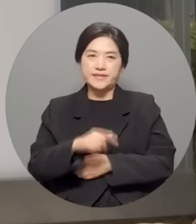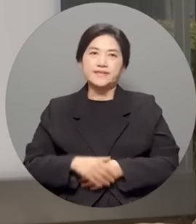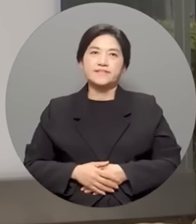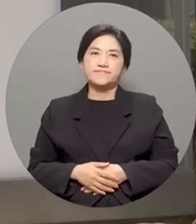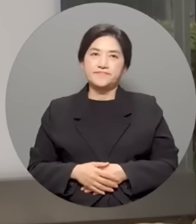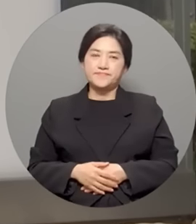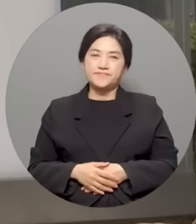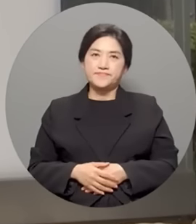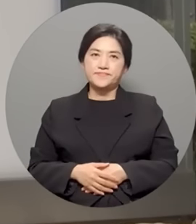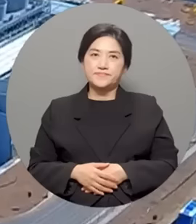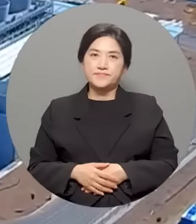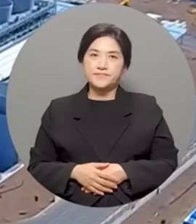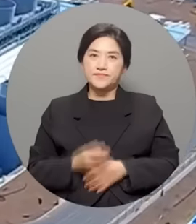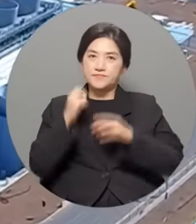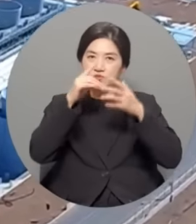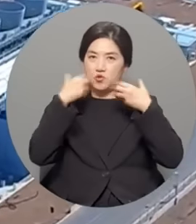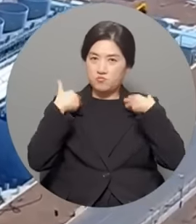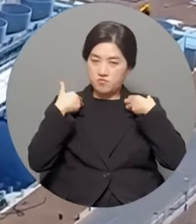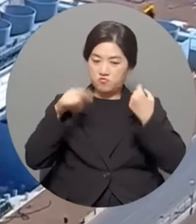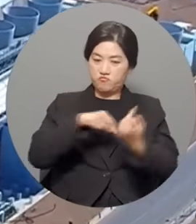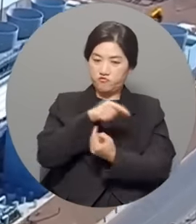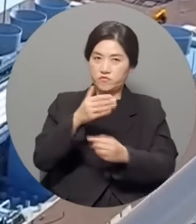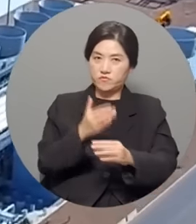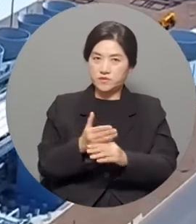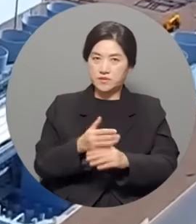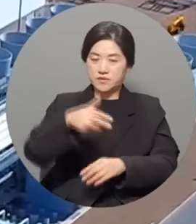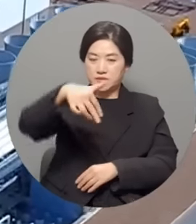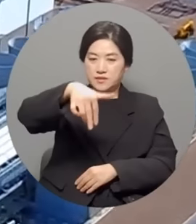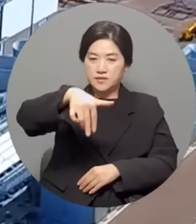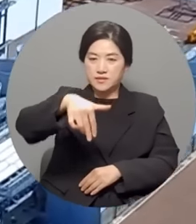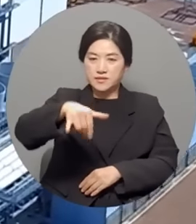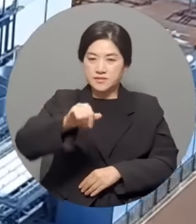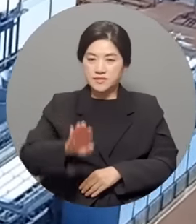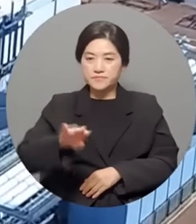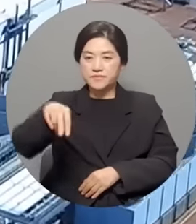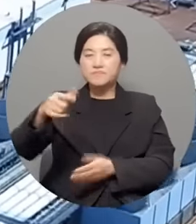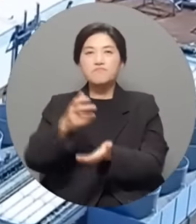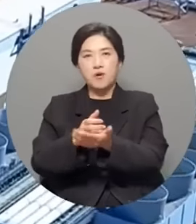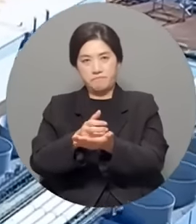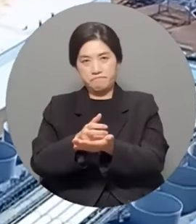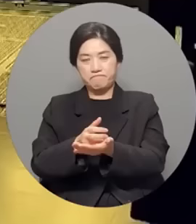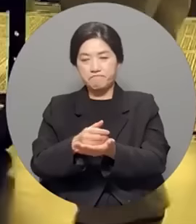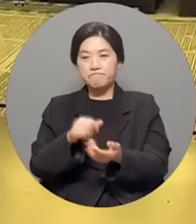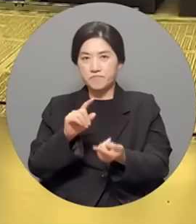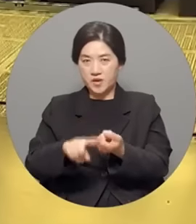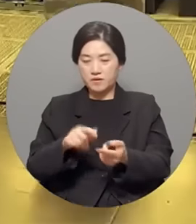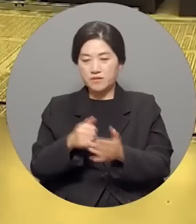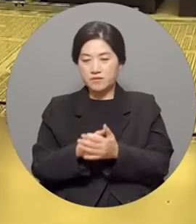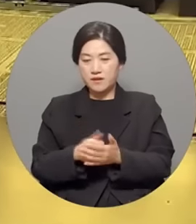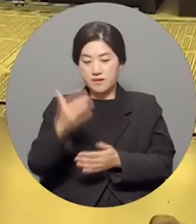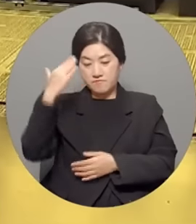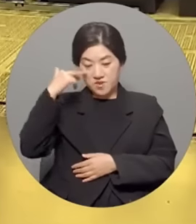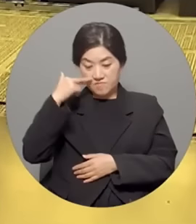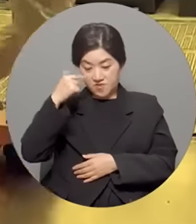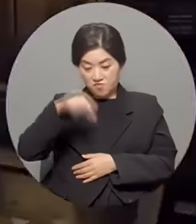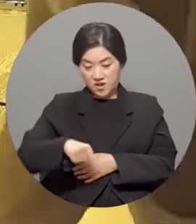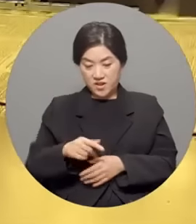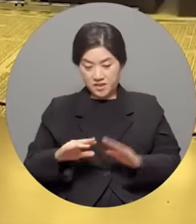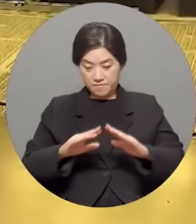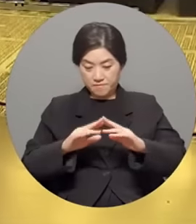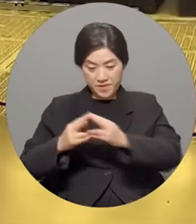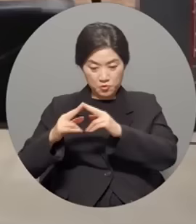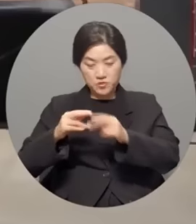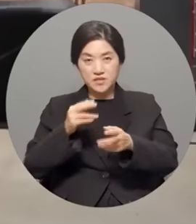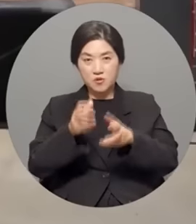전망입니다. 미국 정부가 운영 중인 칩스법에 따른 조치인데 자국 내 반도체 시설을 짓는 기업에 보조금을